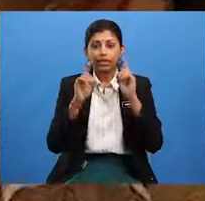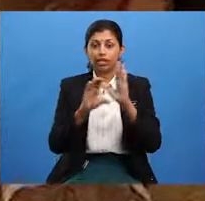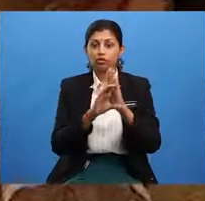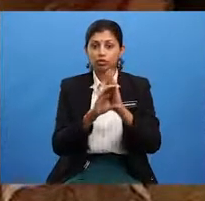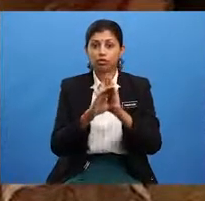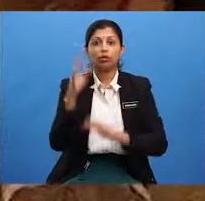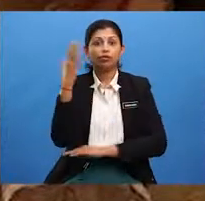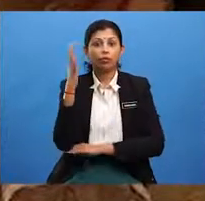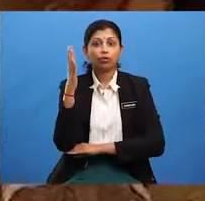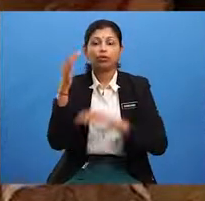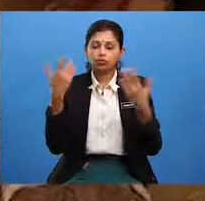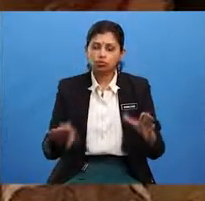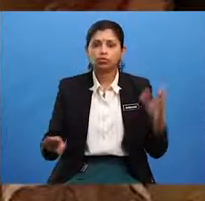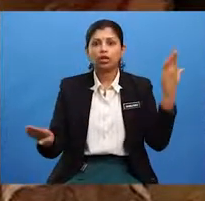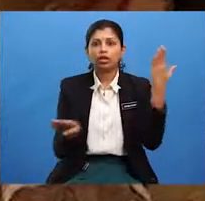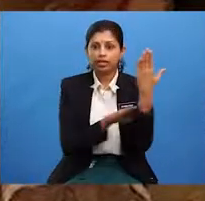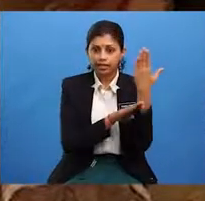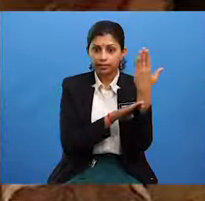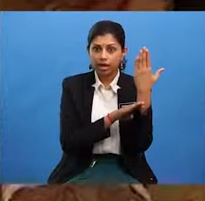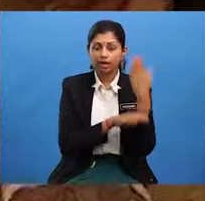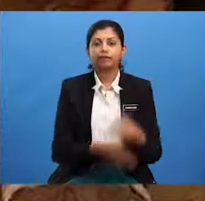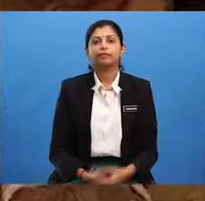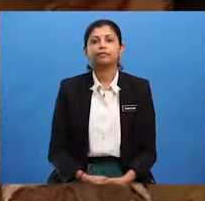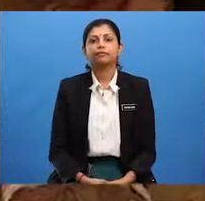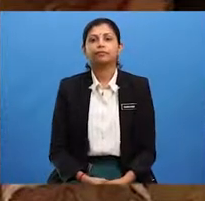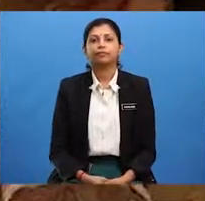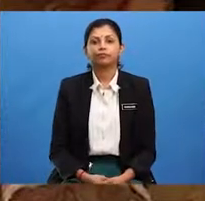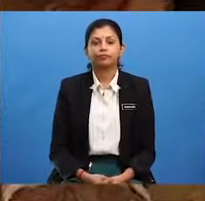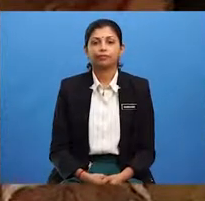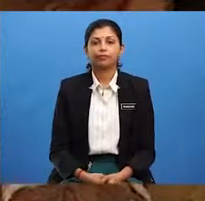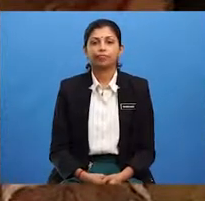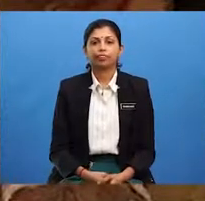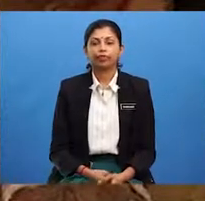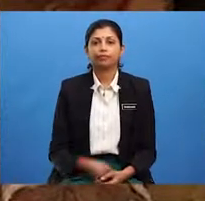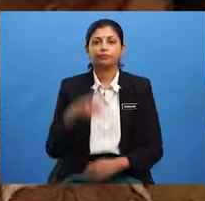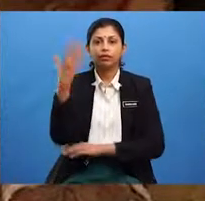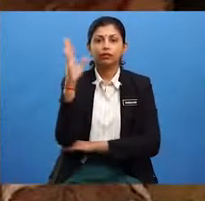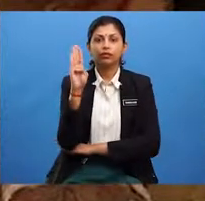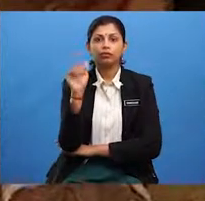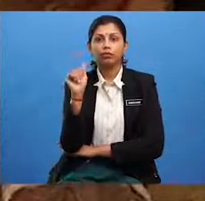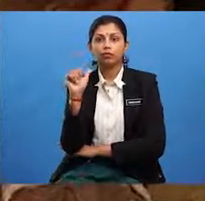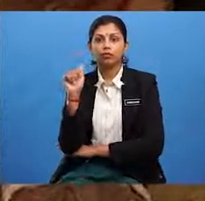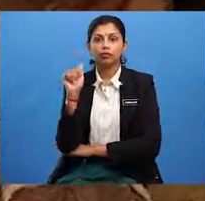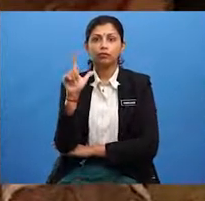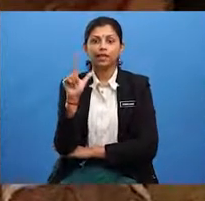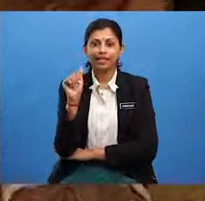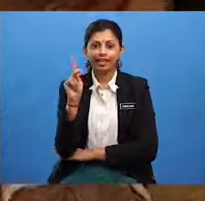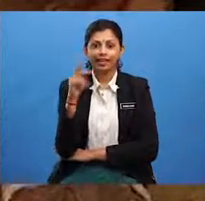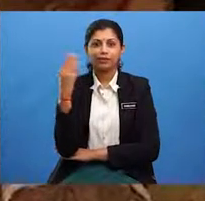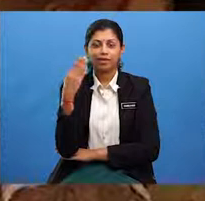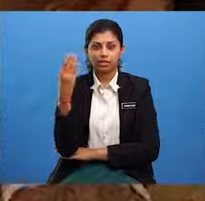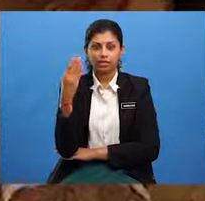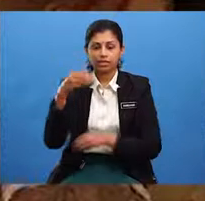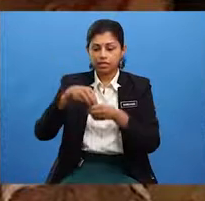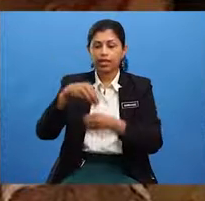contoh pokok-pokok balak yang telah ditebang. Pokok balak kebiasaannya dijumpai tumbuh